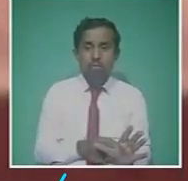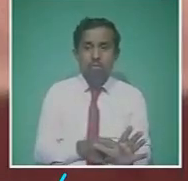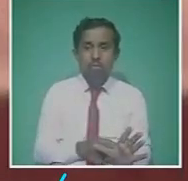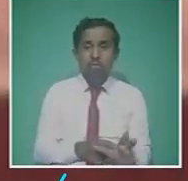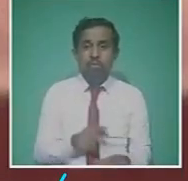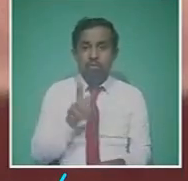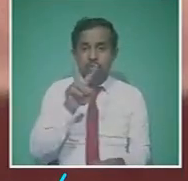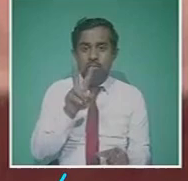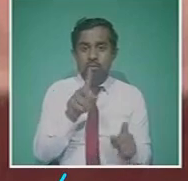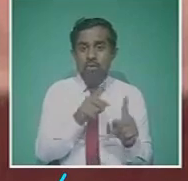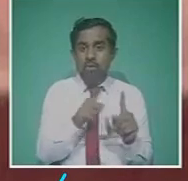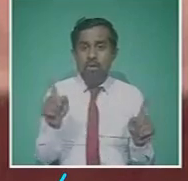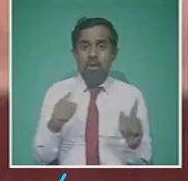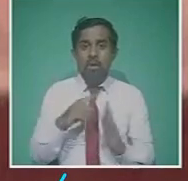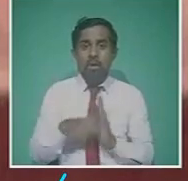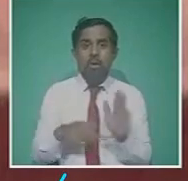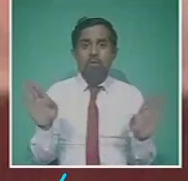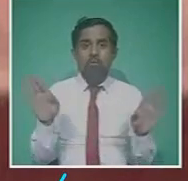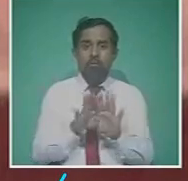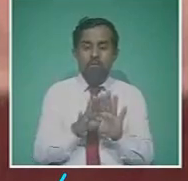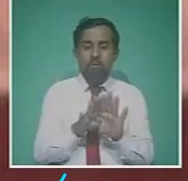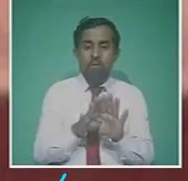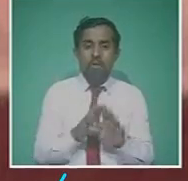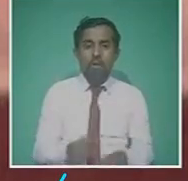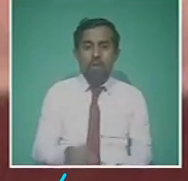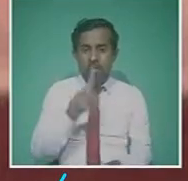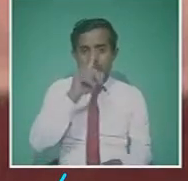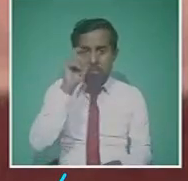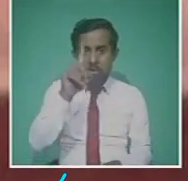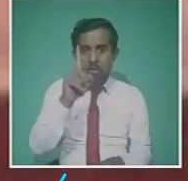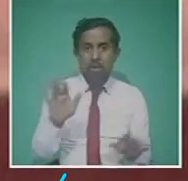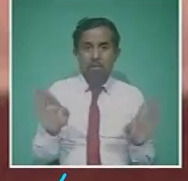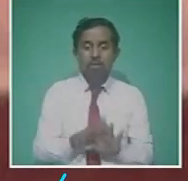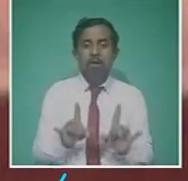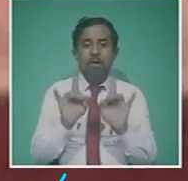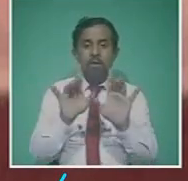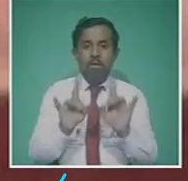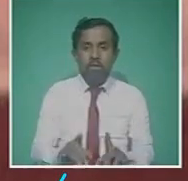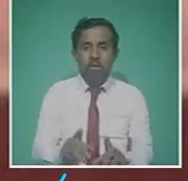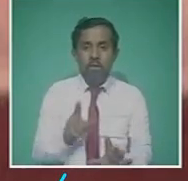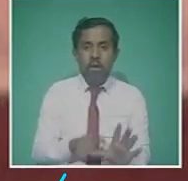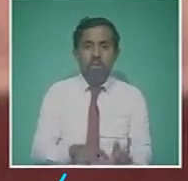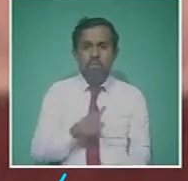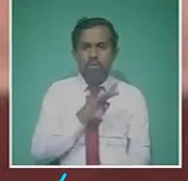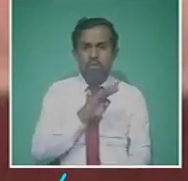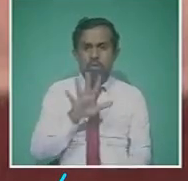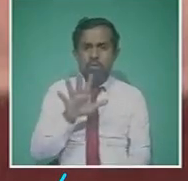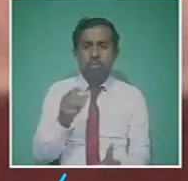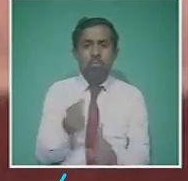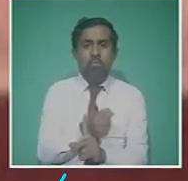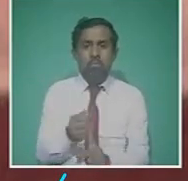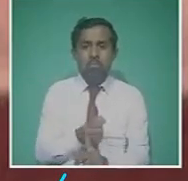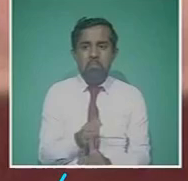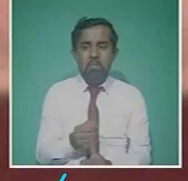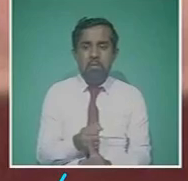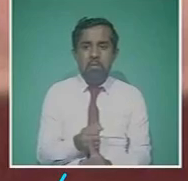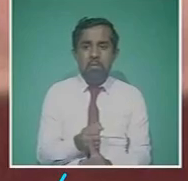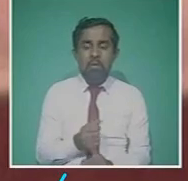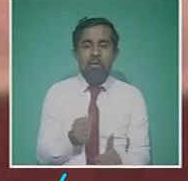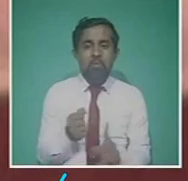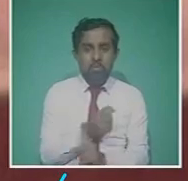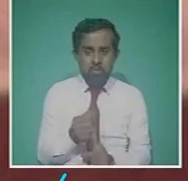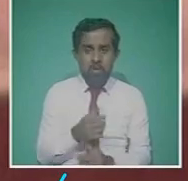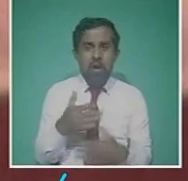අවුරුදු දෙකක් තුනක් රට වහලා තිබ්බත් එකයි එක මාසයක් රට වහලා තිබ්බත් එකයි අවුරුදු 4 5කට එක බලපානවා අද ඒක බලපාලා